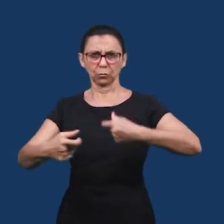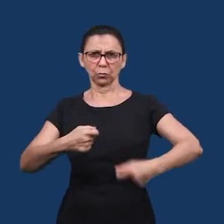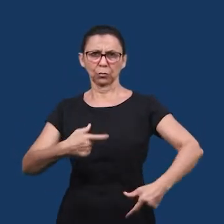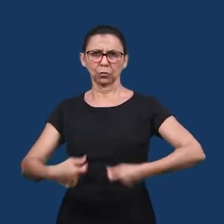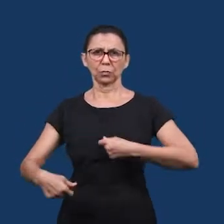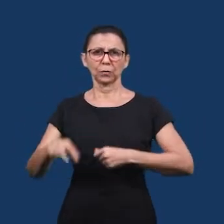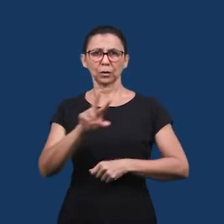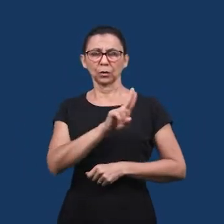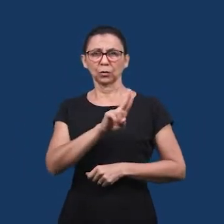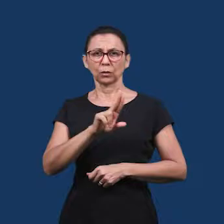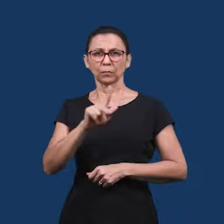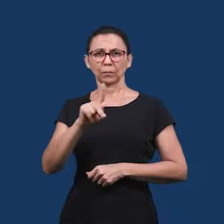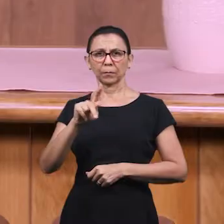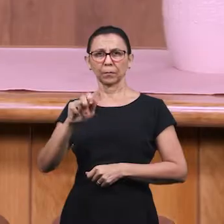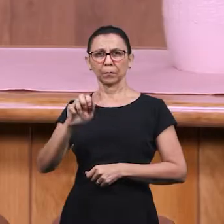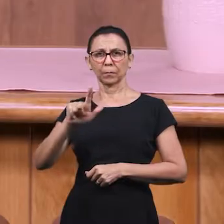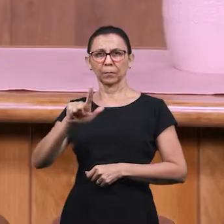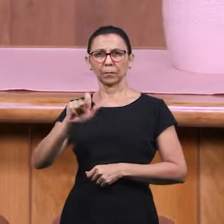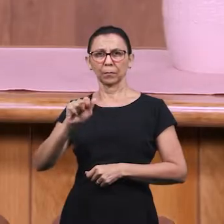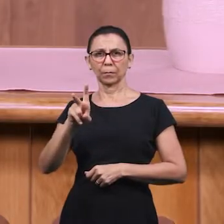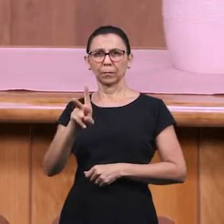кровью, имя ему Слово Божье.